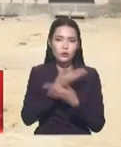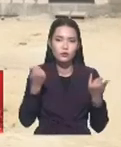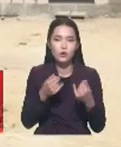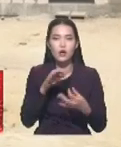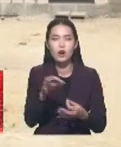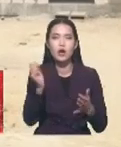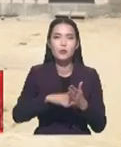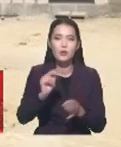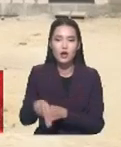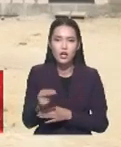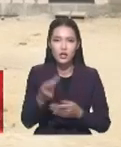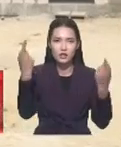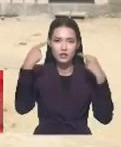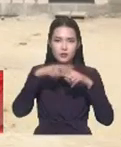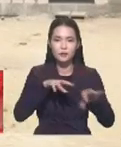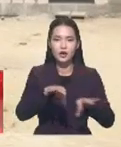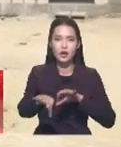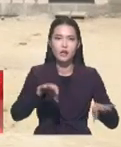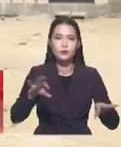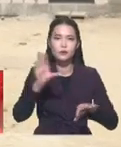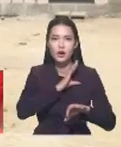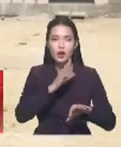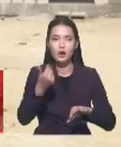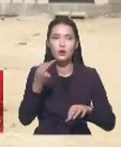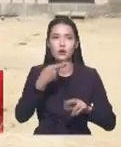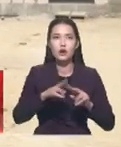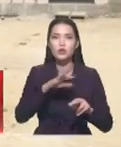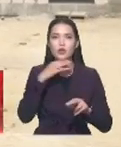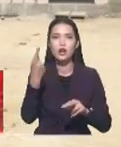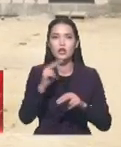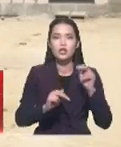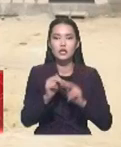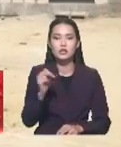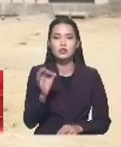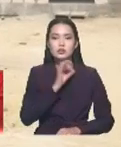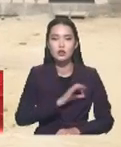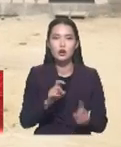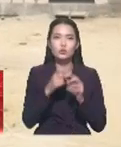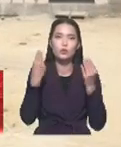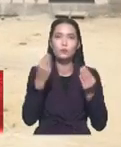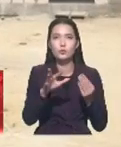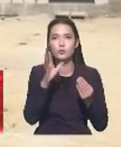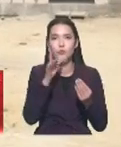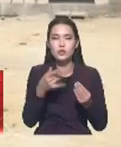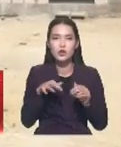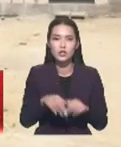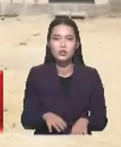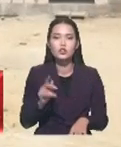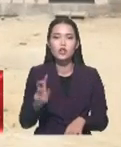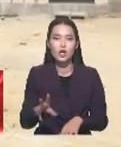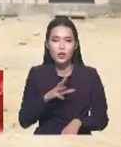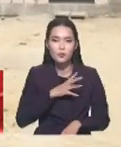причине корректировки проекта. Отмечу, что у обеих школ один застройщик. И теперь школы откроют свои двери в следующем году. Мы